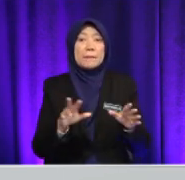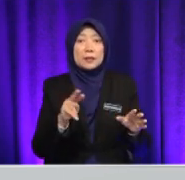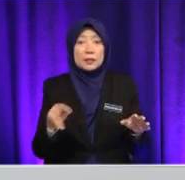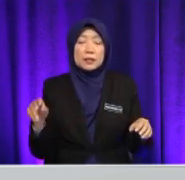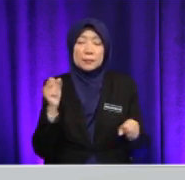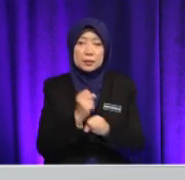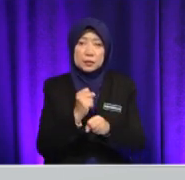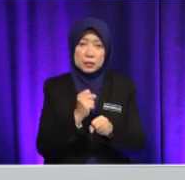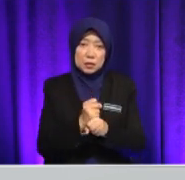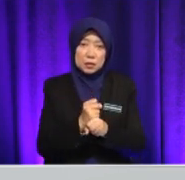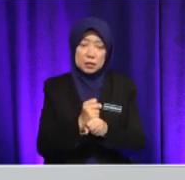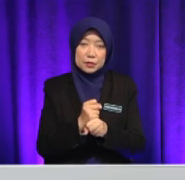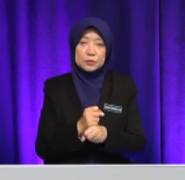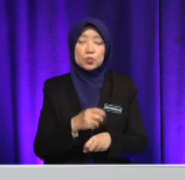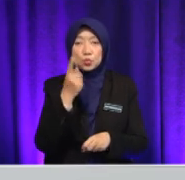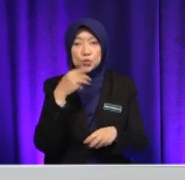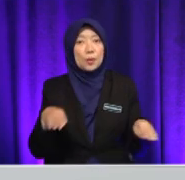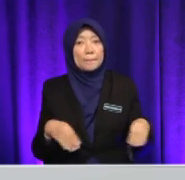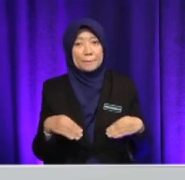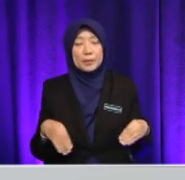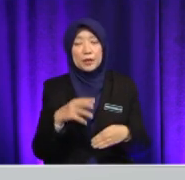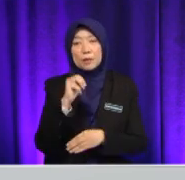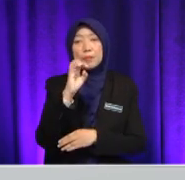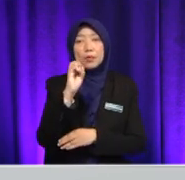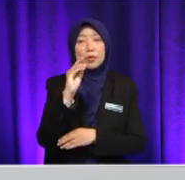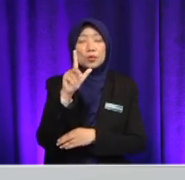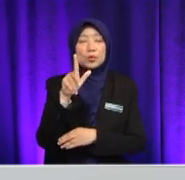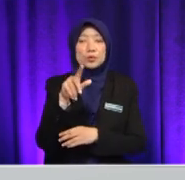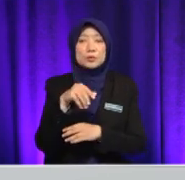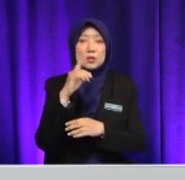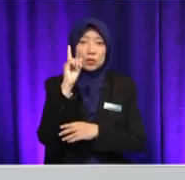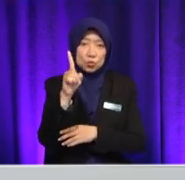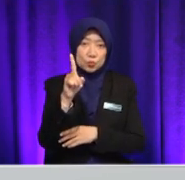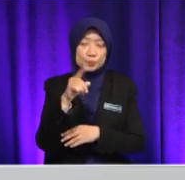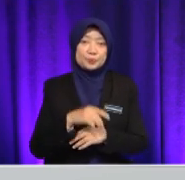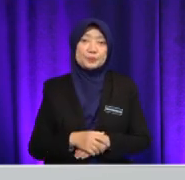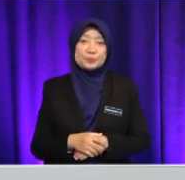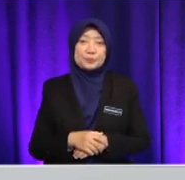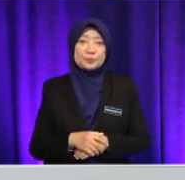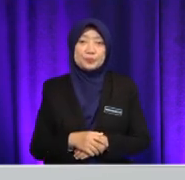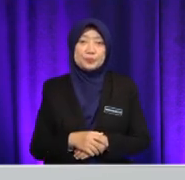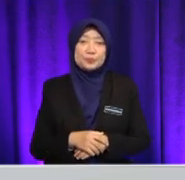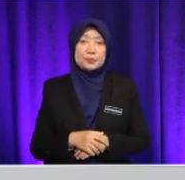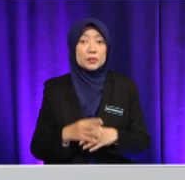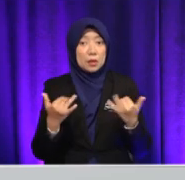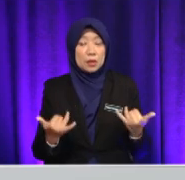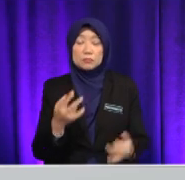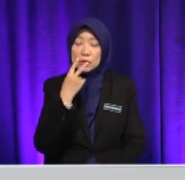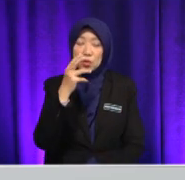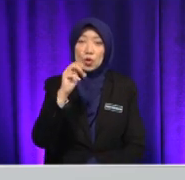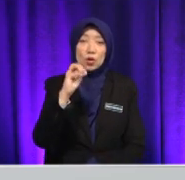mencakupi bidang eee untuk modul salah satu oke kemudian kita tengok pula mode yang kedua